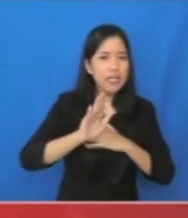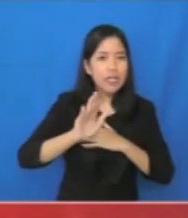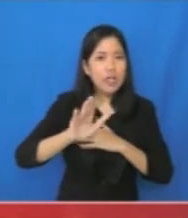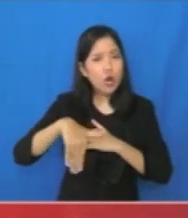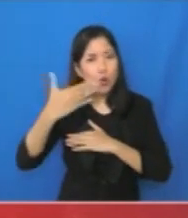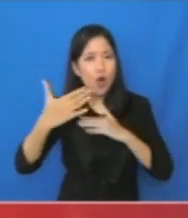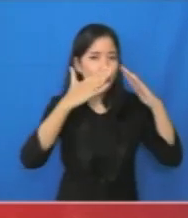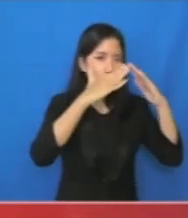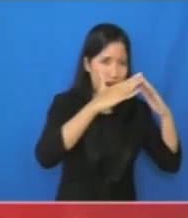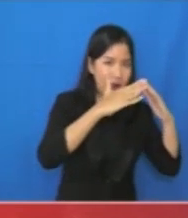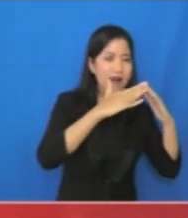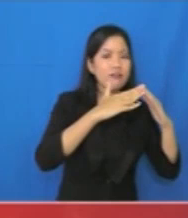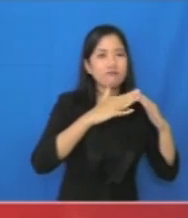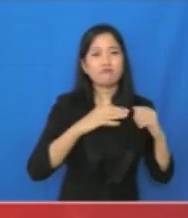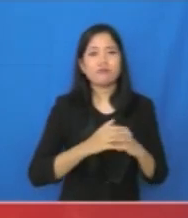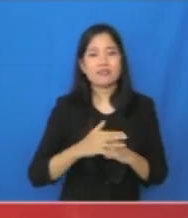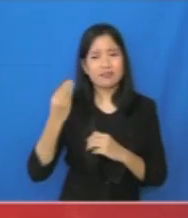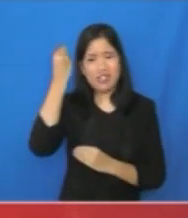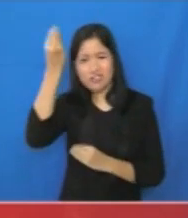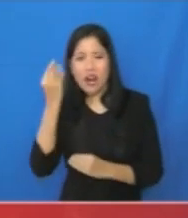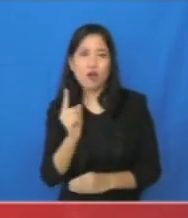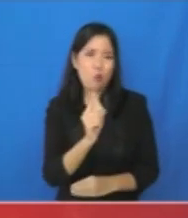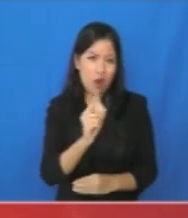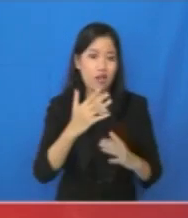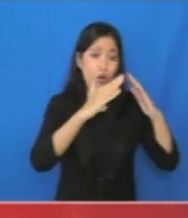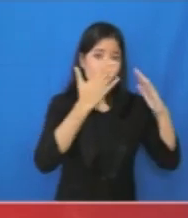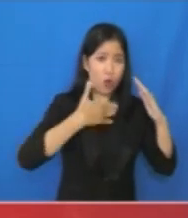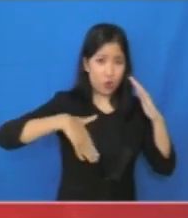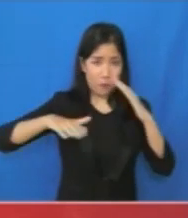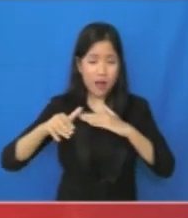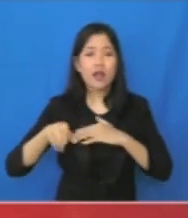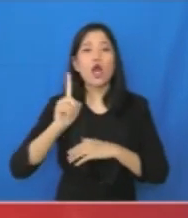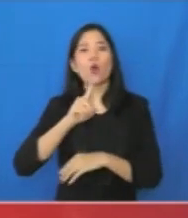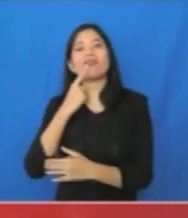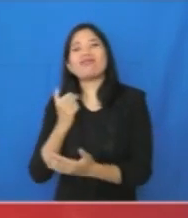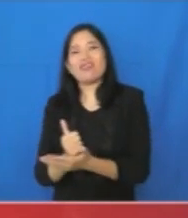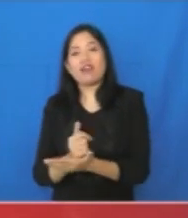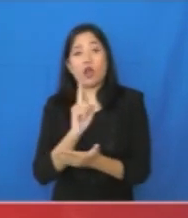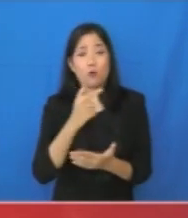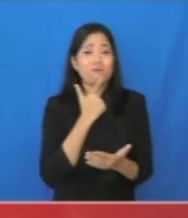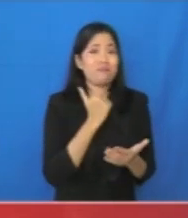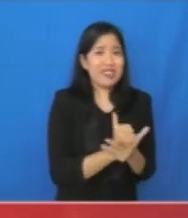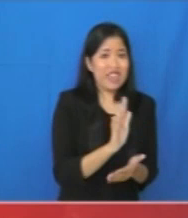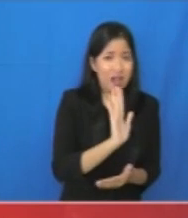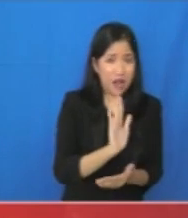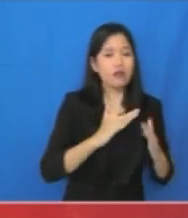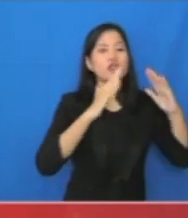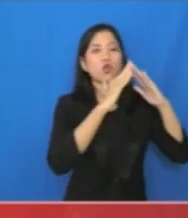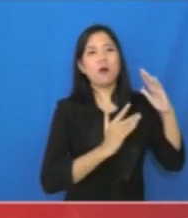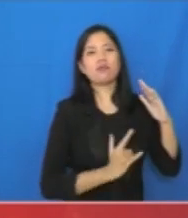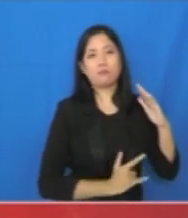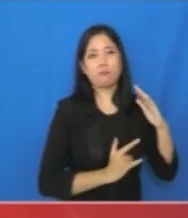Hai keluar rumah Hanya apabila diperlukan selebihnya lebih baik berada di rumah